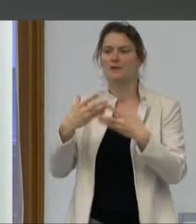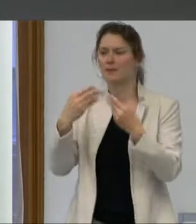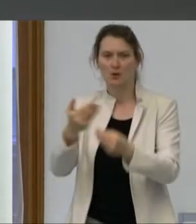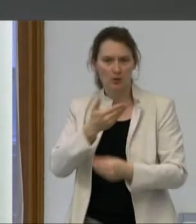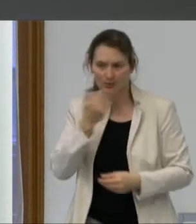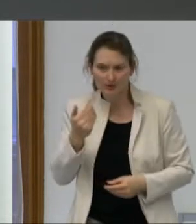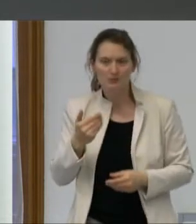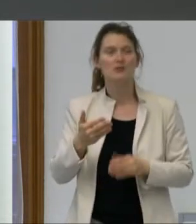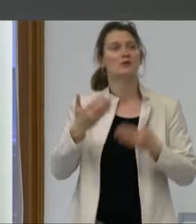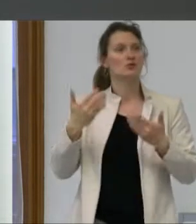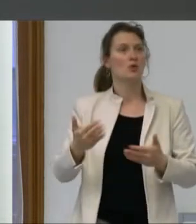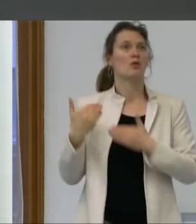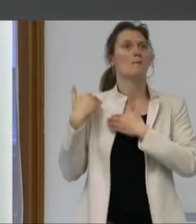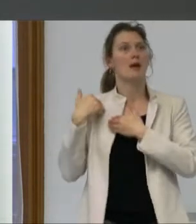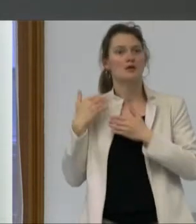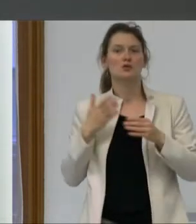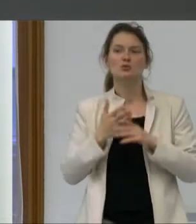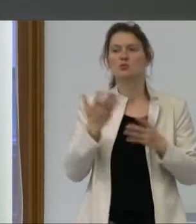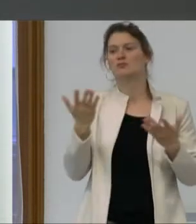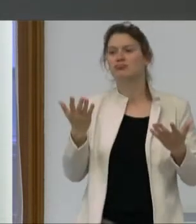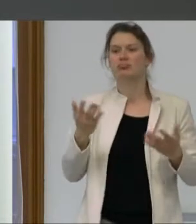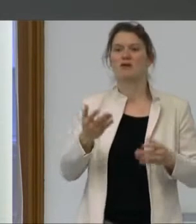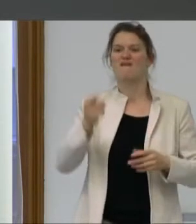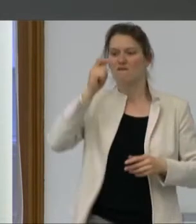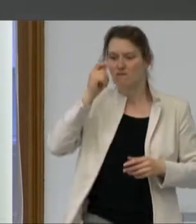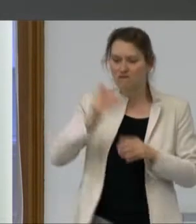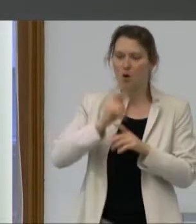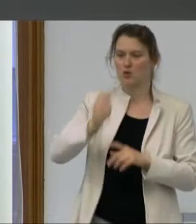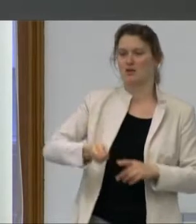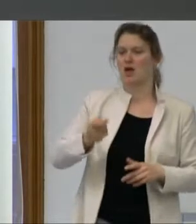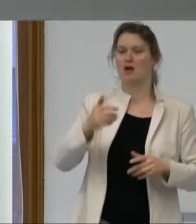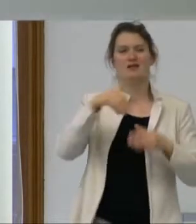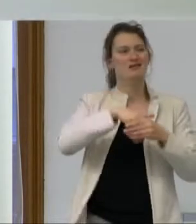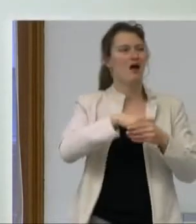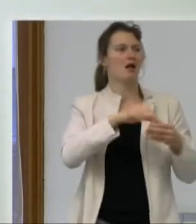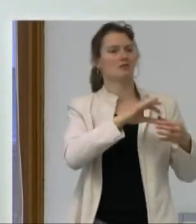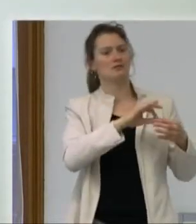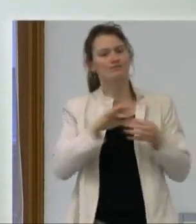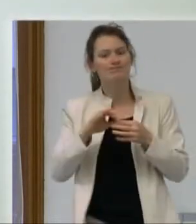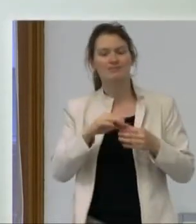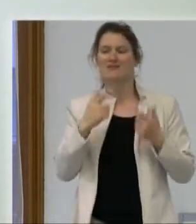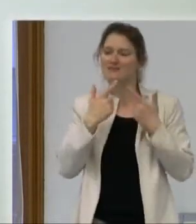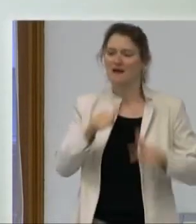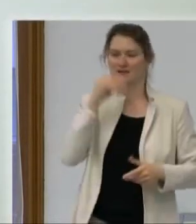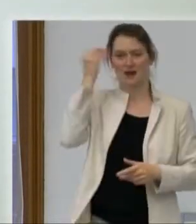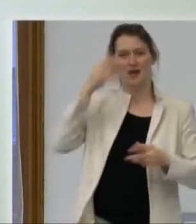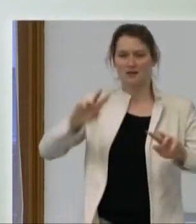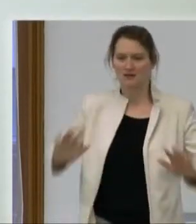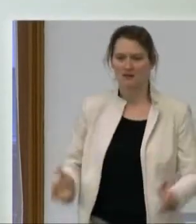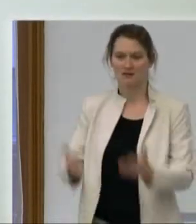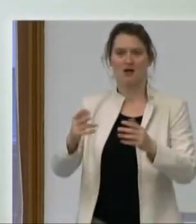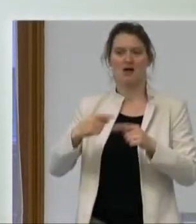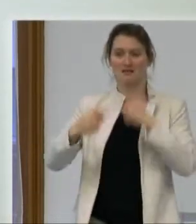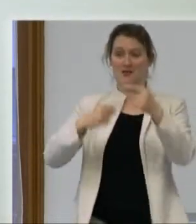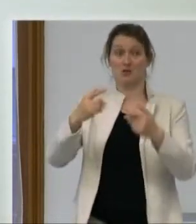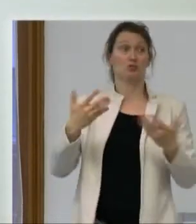durch vorurteilsbelastete Vorenthaltung an sozialen Bezügen und Inhalten nicht lernen durfte und damit